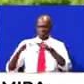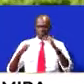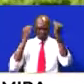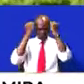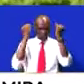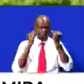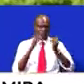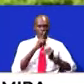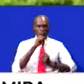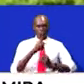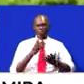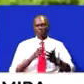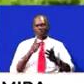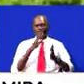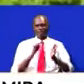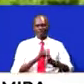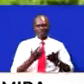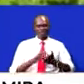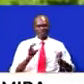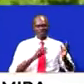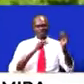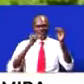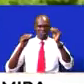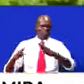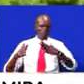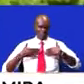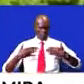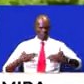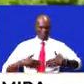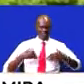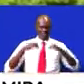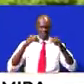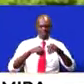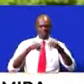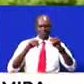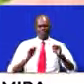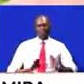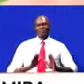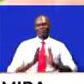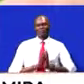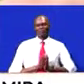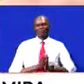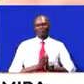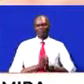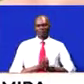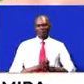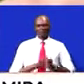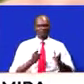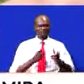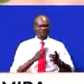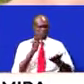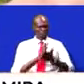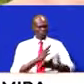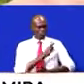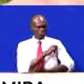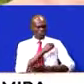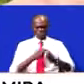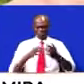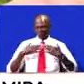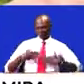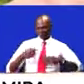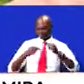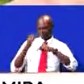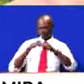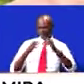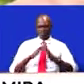koda ndio tupeleke hiyo miili tute nearest public cemetery. Hapo kwa hospitali kuna miili imekuja,